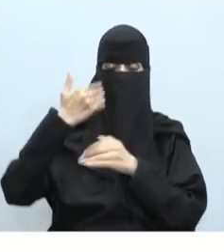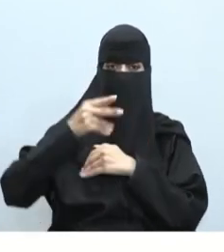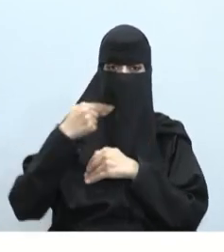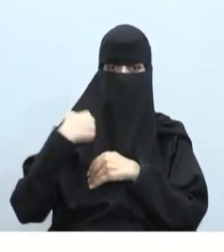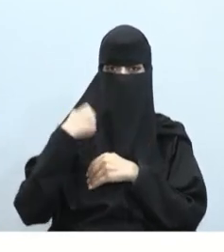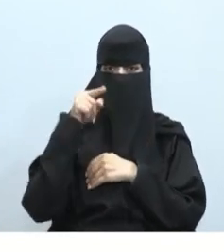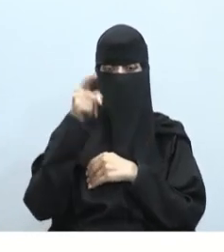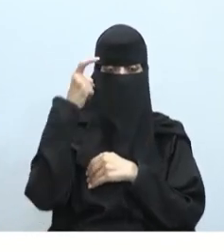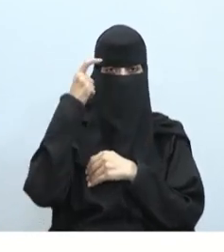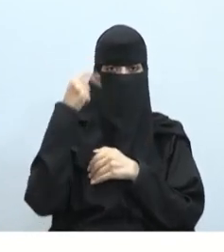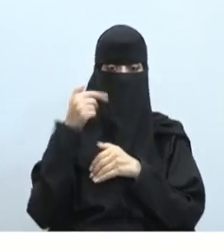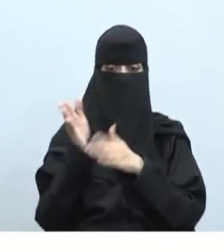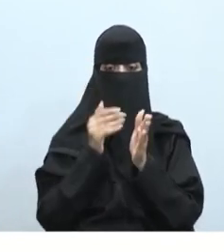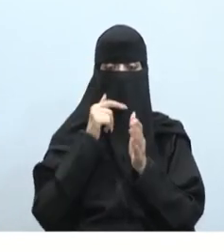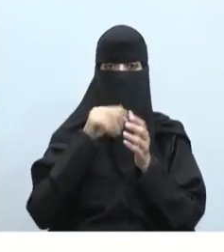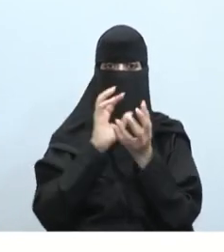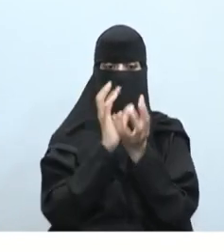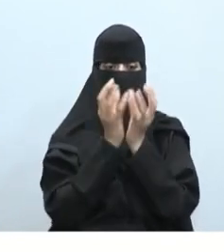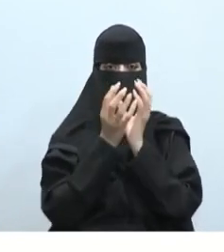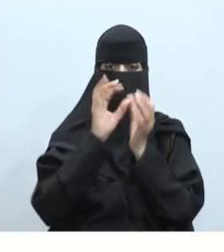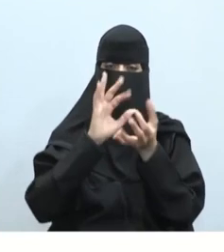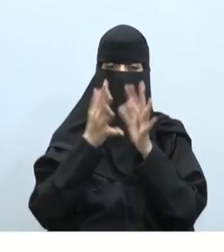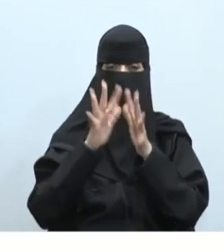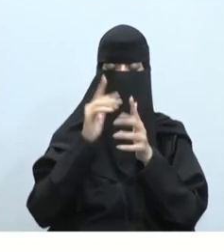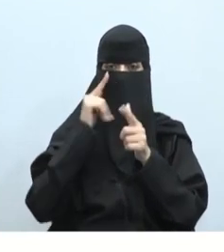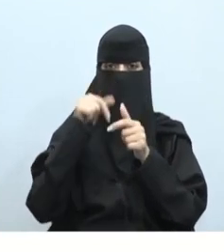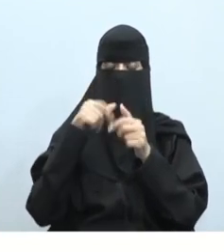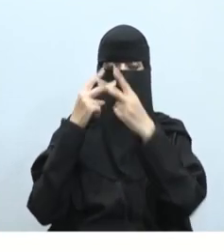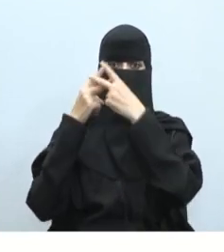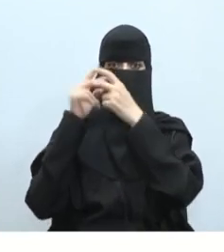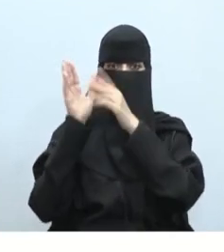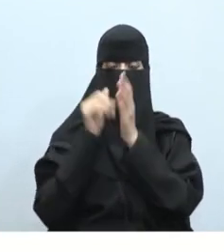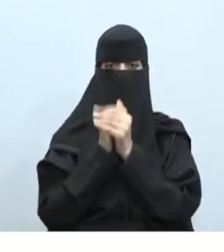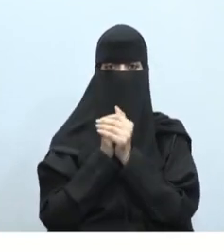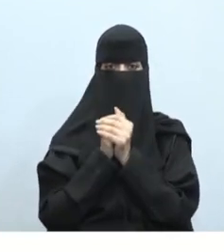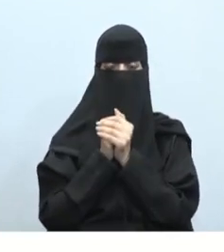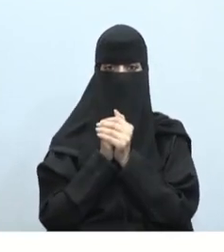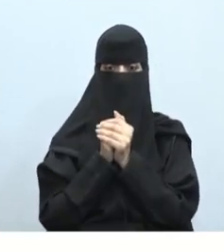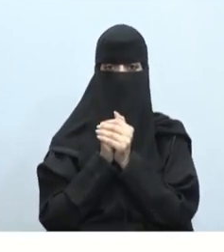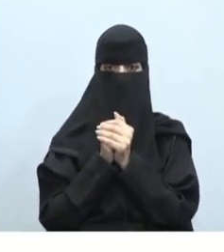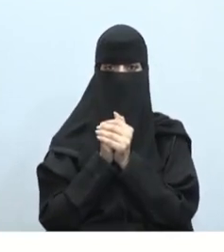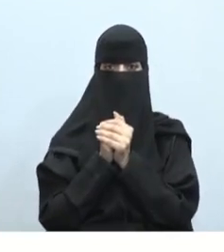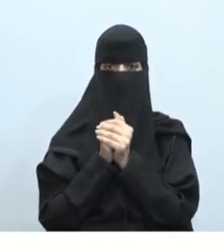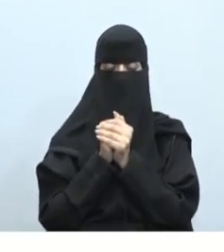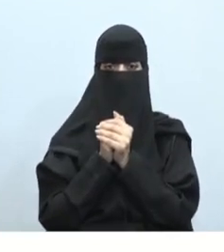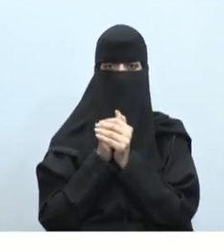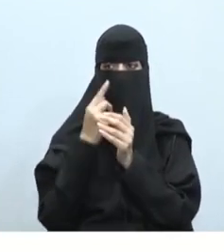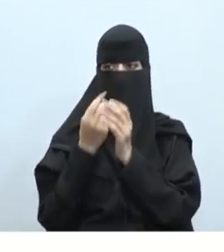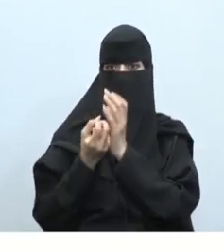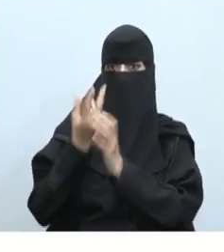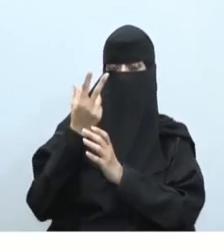وانتم تعرفنا على اجرام شبه نجميه اجرام شبه نجميه حيث